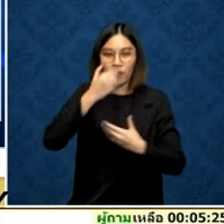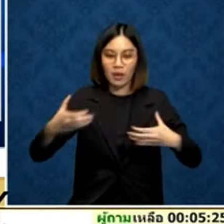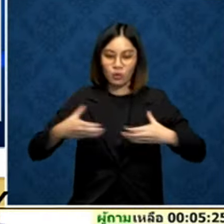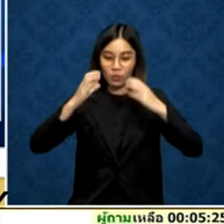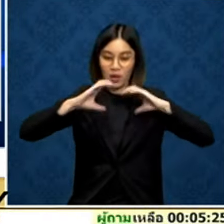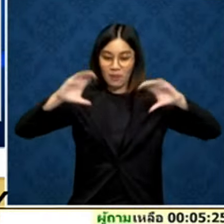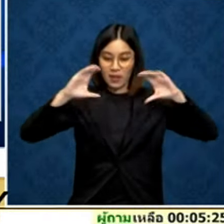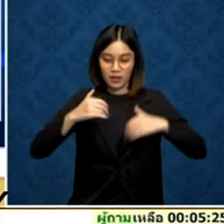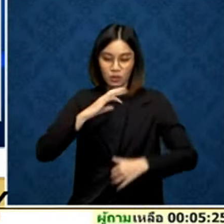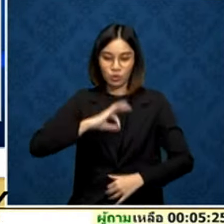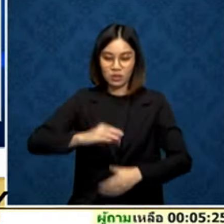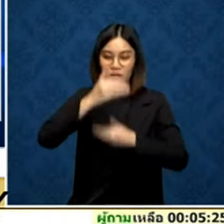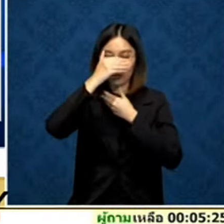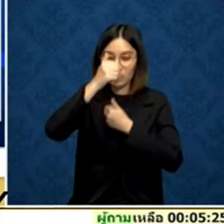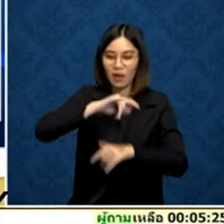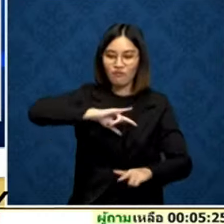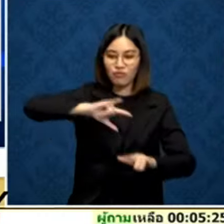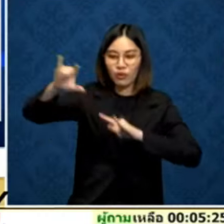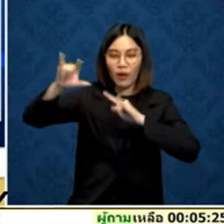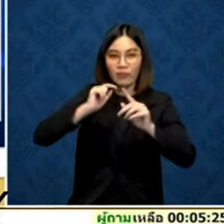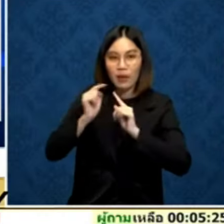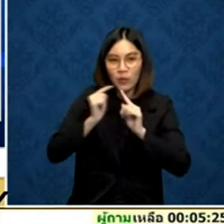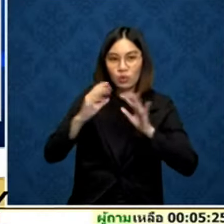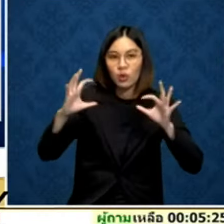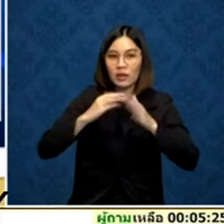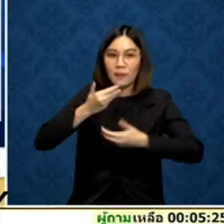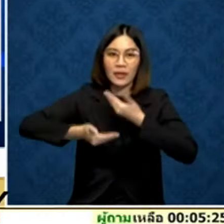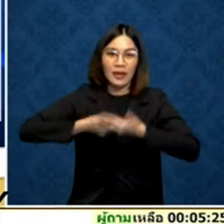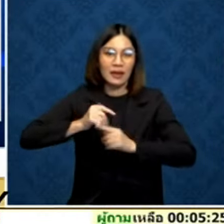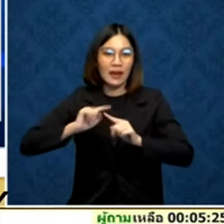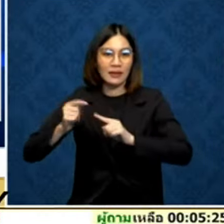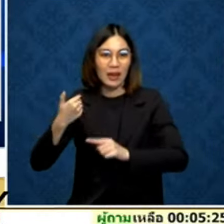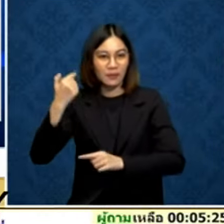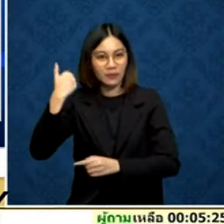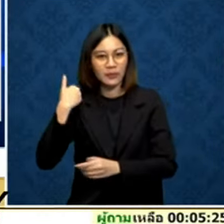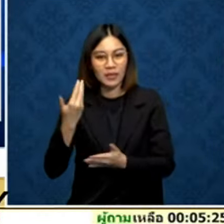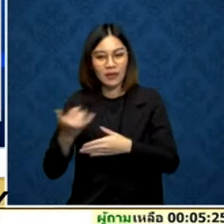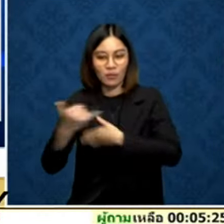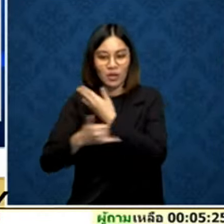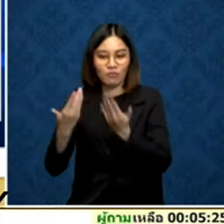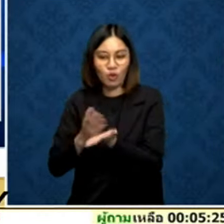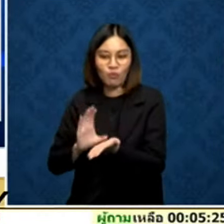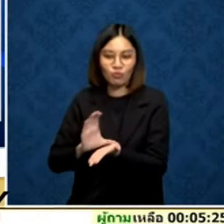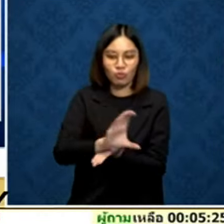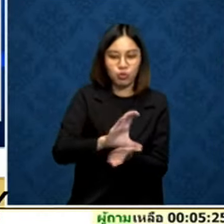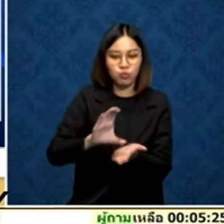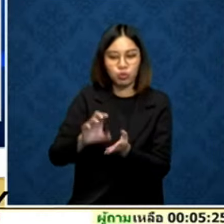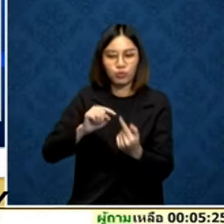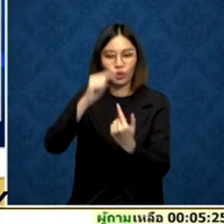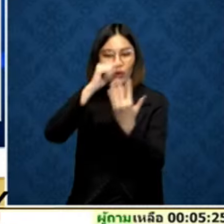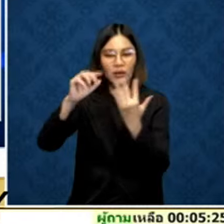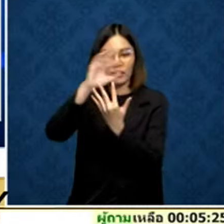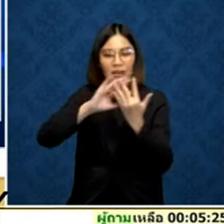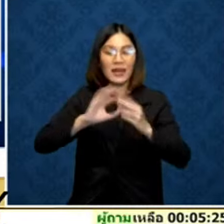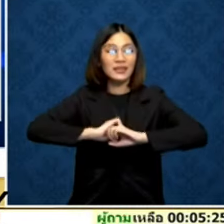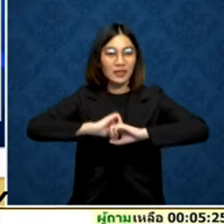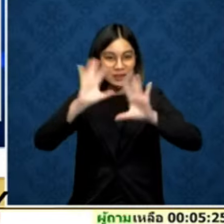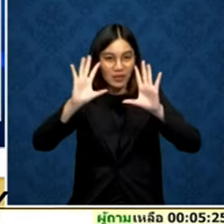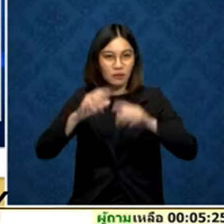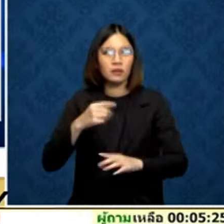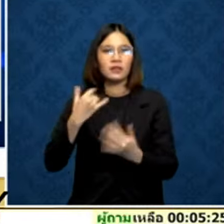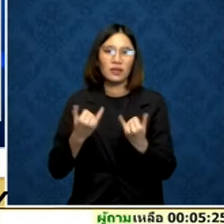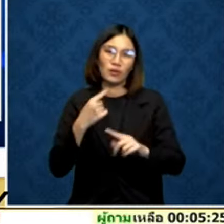ใจแล้วก็บินไปเจรจาการค้าเพื่อที่จะให้มีการลงทุนจากต่างประเทศเข้ามาเป็นรูปธรรมแต่อย่างไรก็ตามทีครับเพิ่ง10เดือนเ